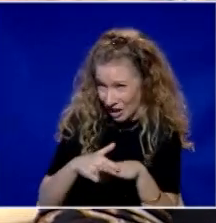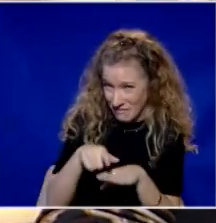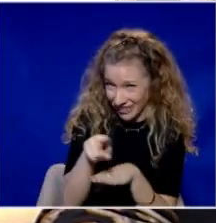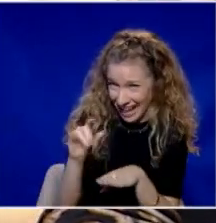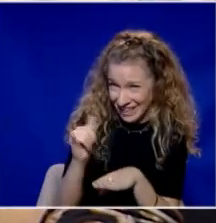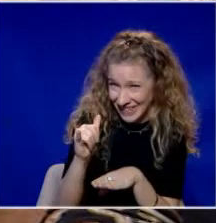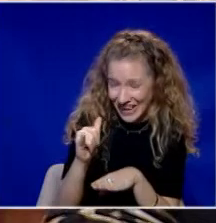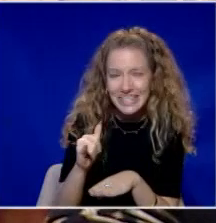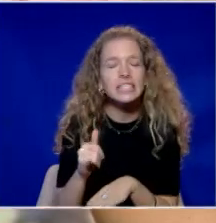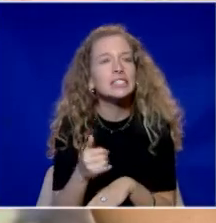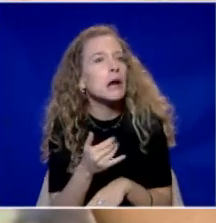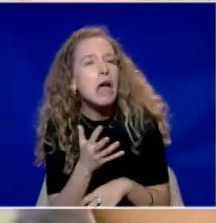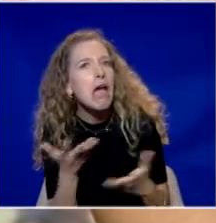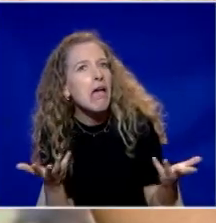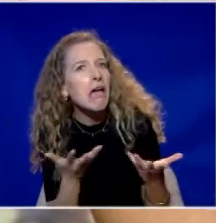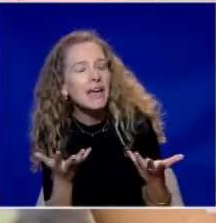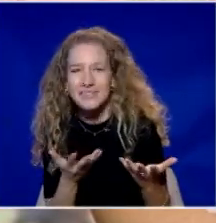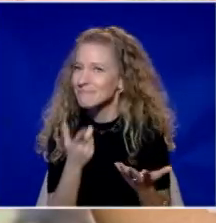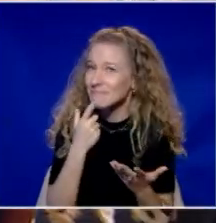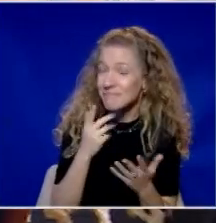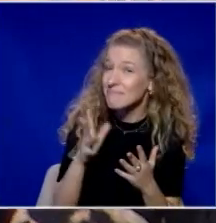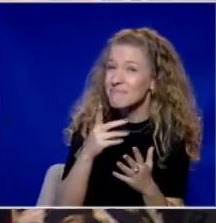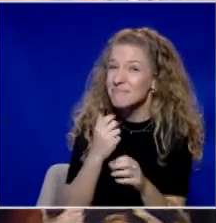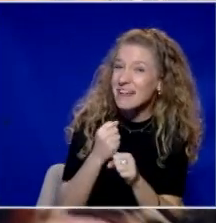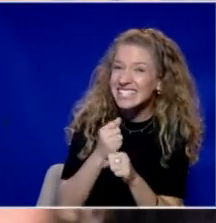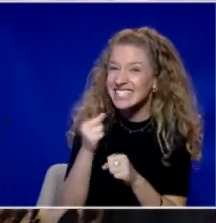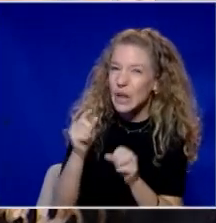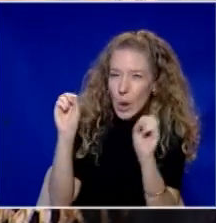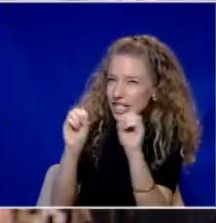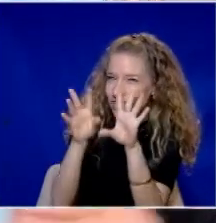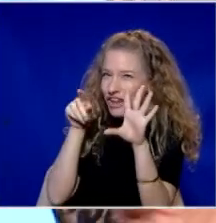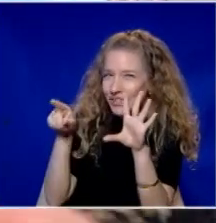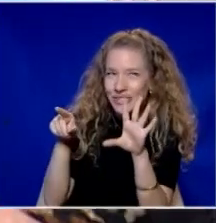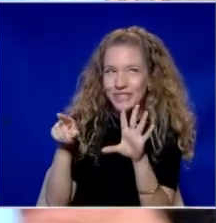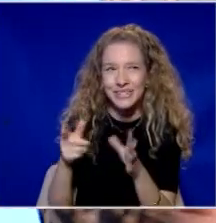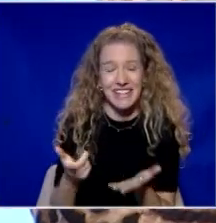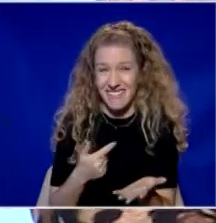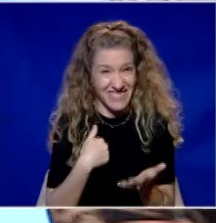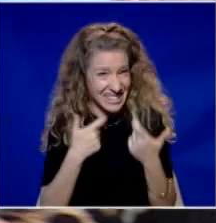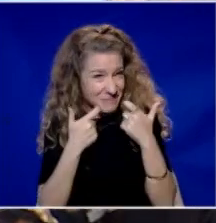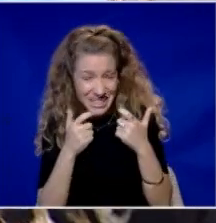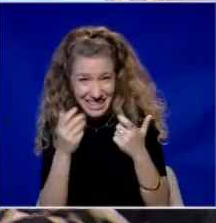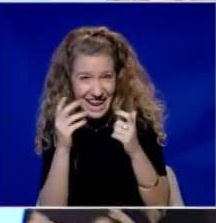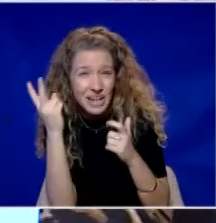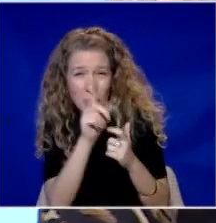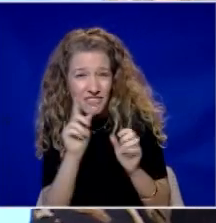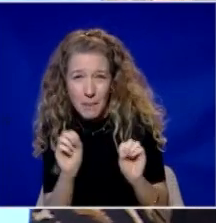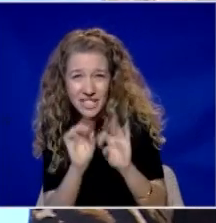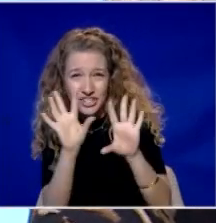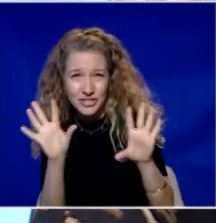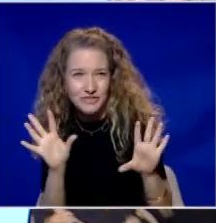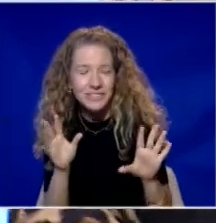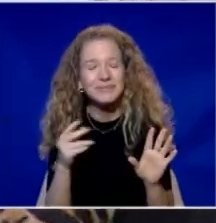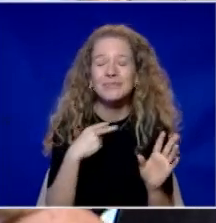אבל אני רוצה לדעת מה היא עשתה לך. מה אני, מה עשיתי לך? כישפתי לו. כי הסברתי שאני לא מבינה, לא בכישופים ולא בקלפים. בלבלת אותי,